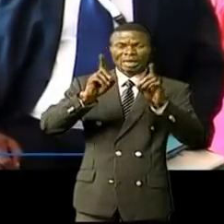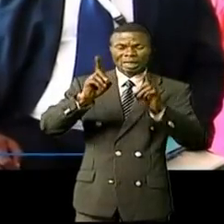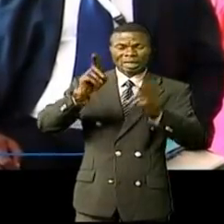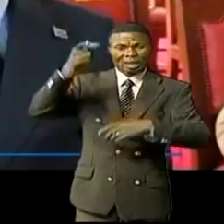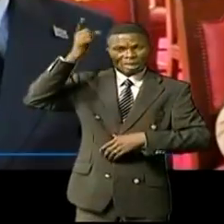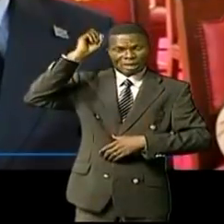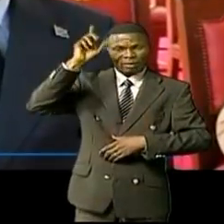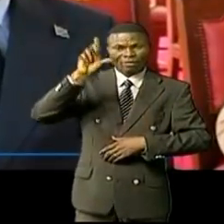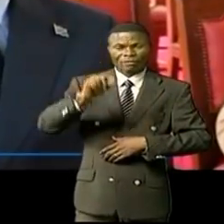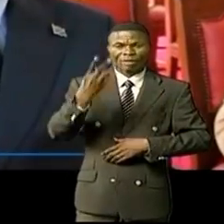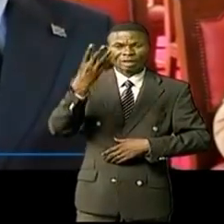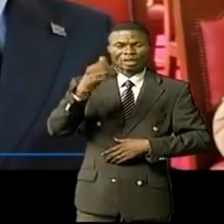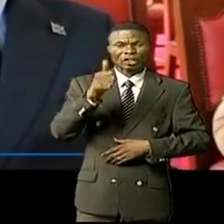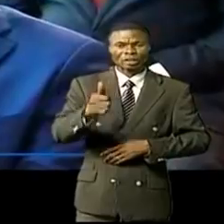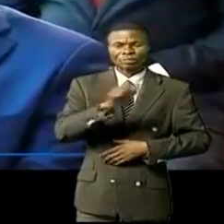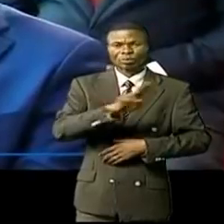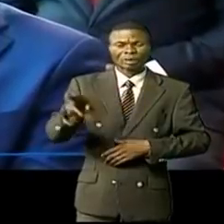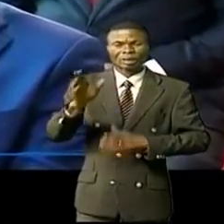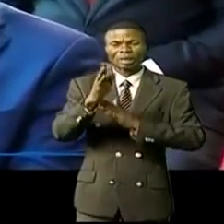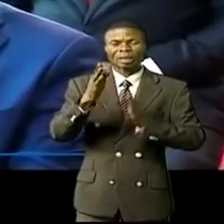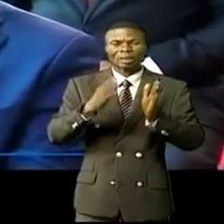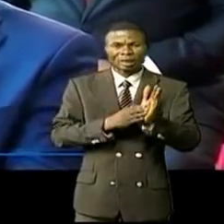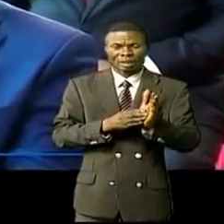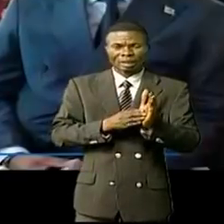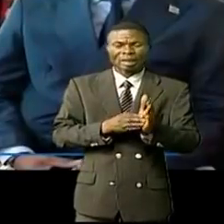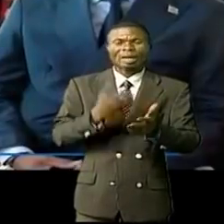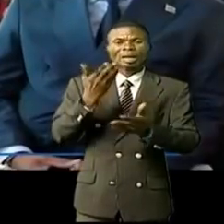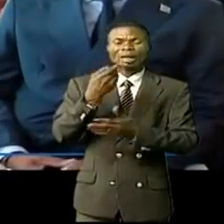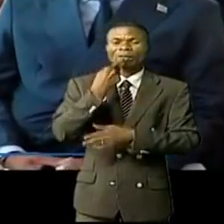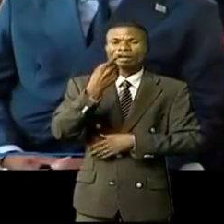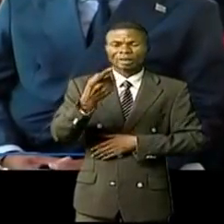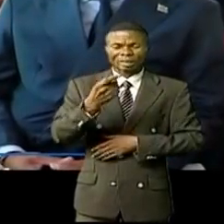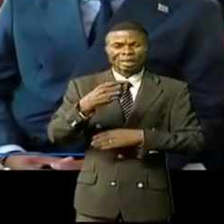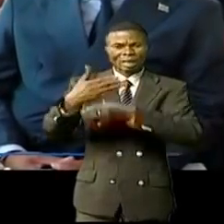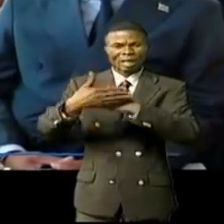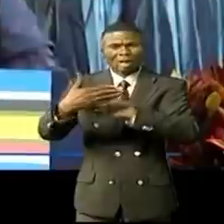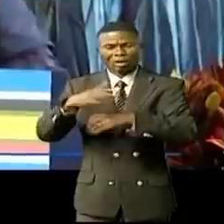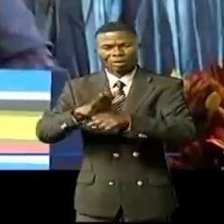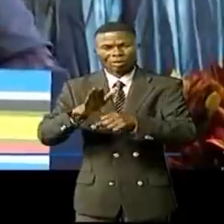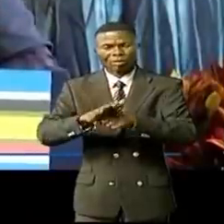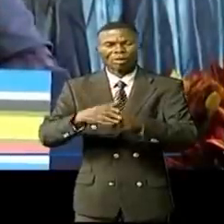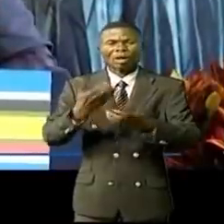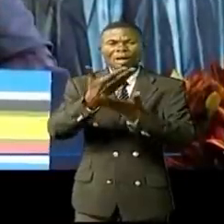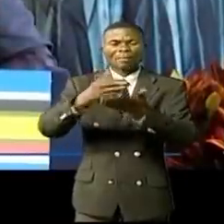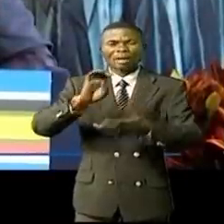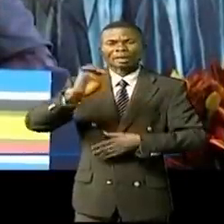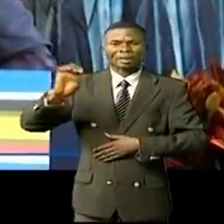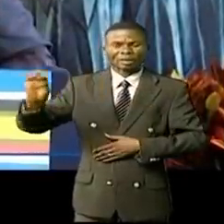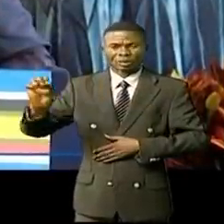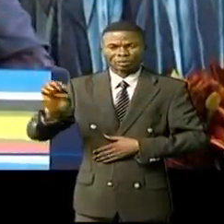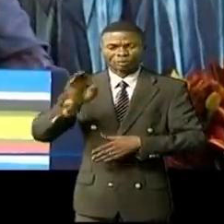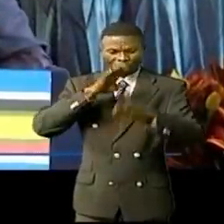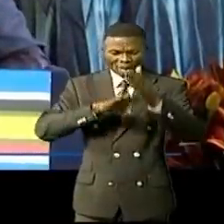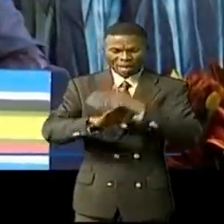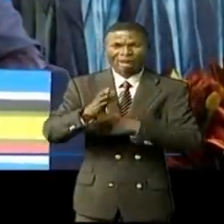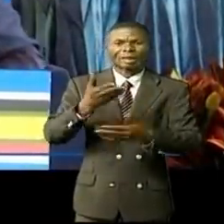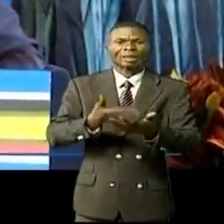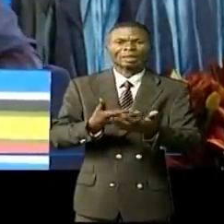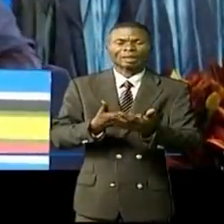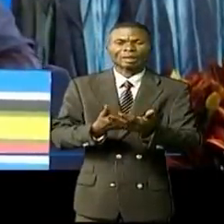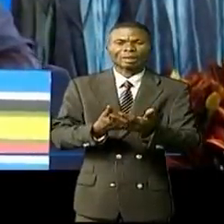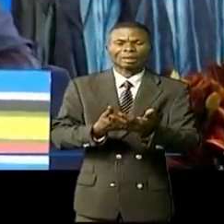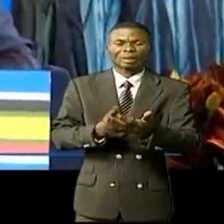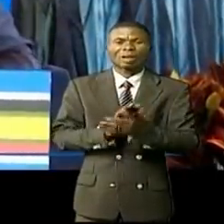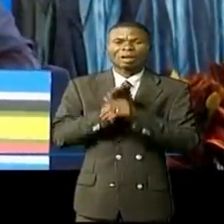le 24 janvier 2019, avait évoqué un rapprochement avec l'Est. Cette adhésion contribue